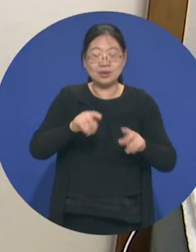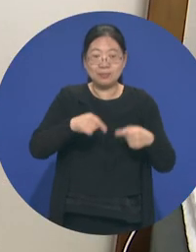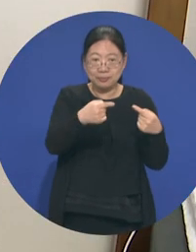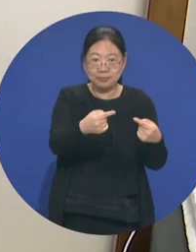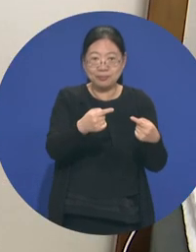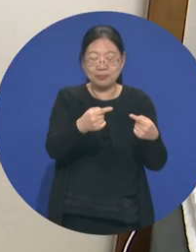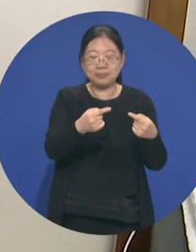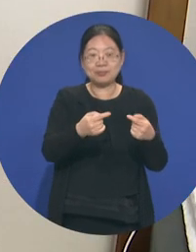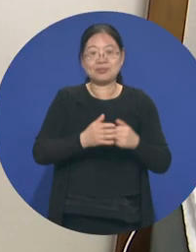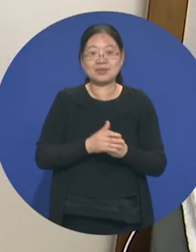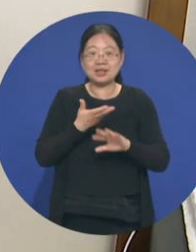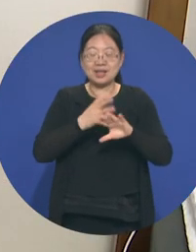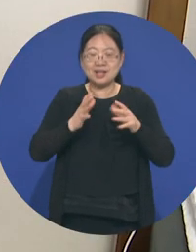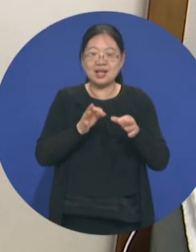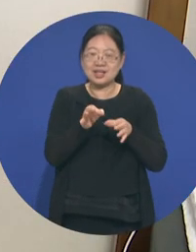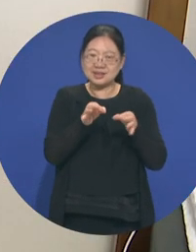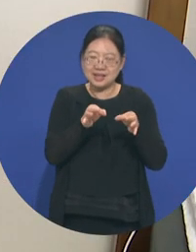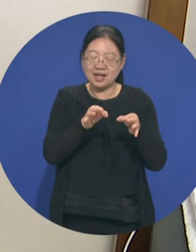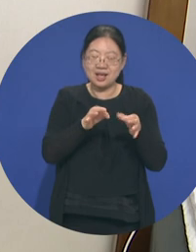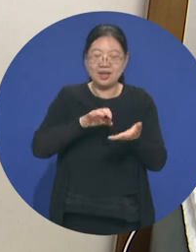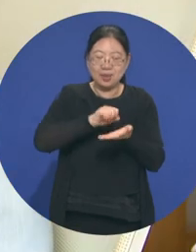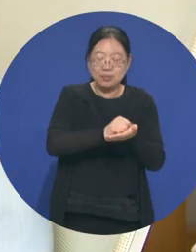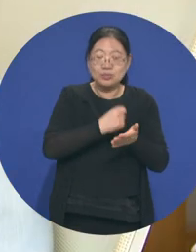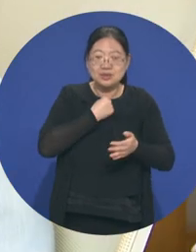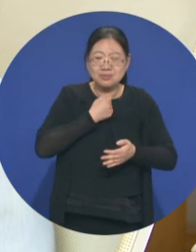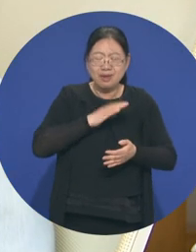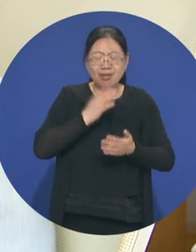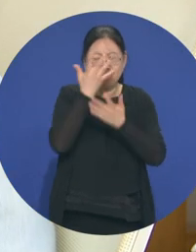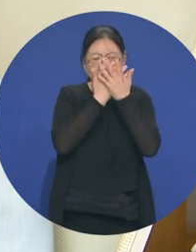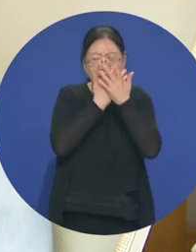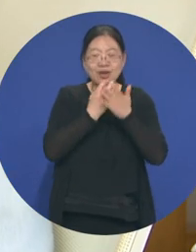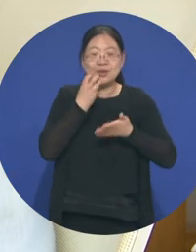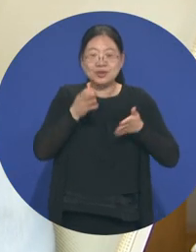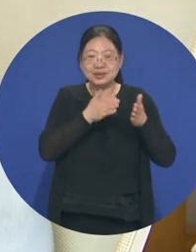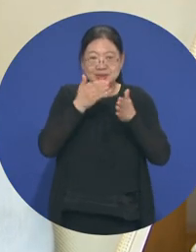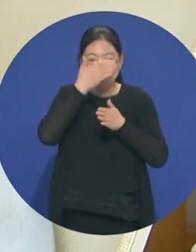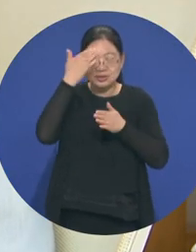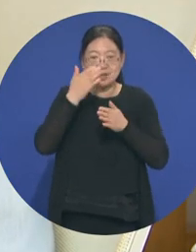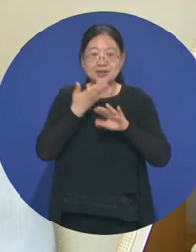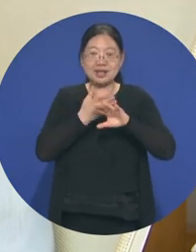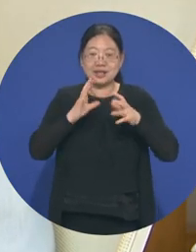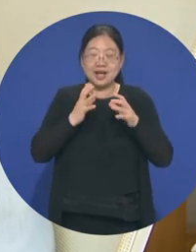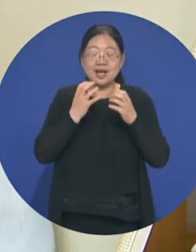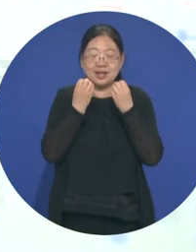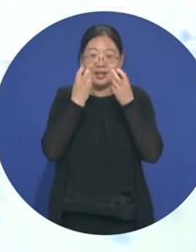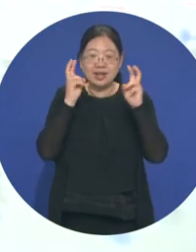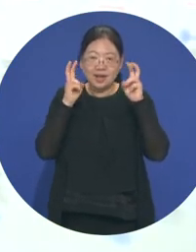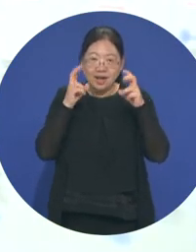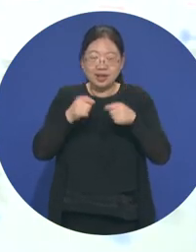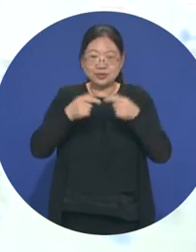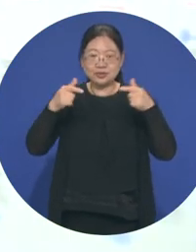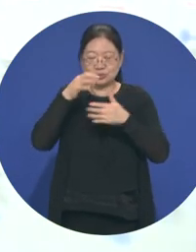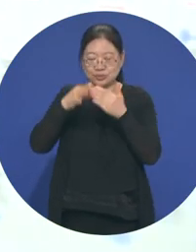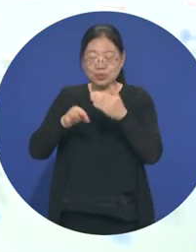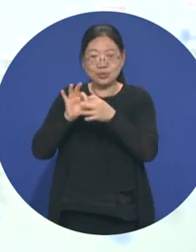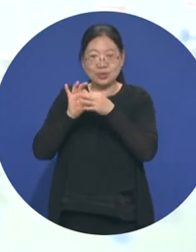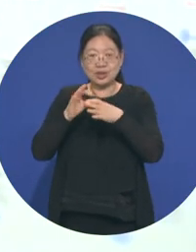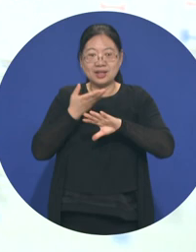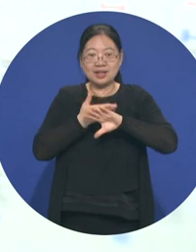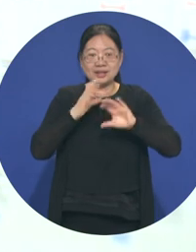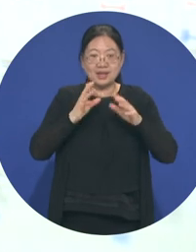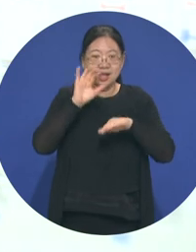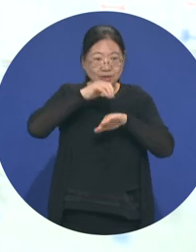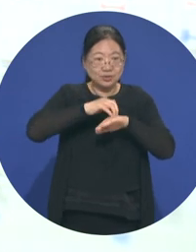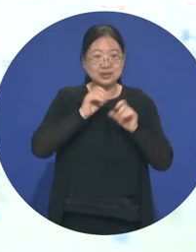뛰어들었습니다 해외시장에 진출하고 싶지만 막막하던 차에 경기청년 외업 프로그램을 통해 해외 연수